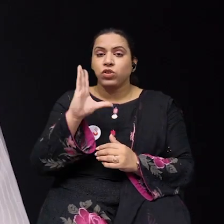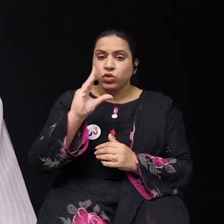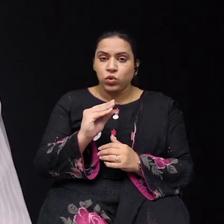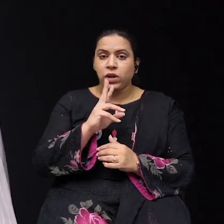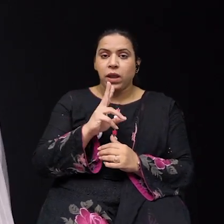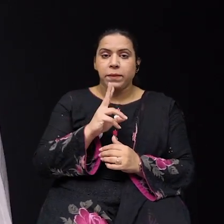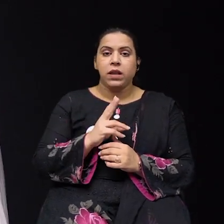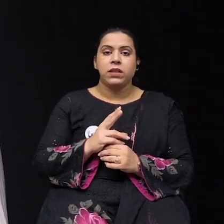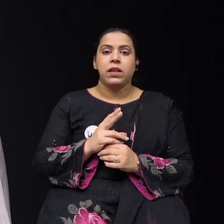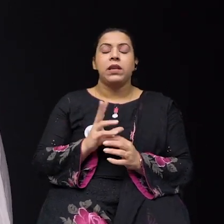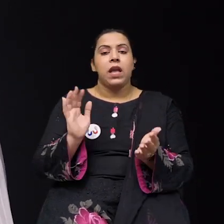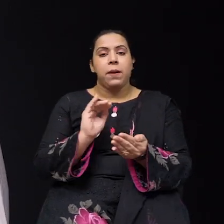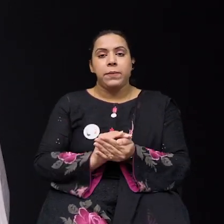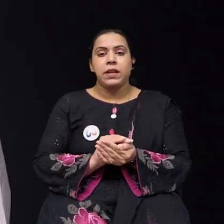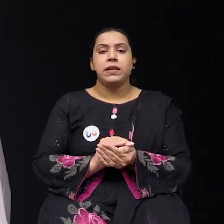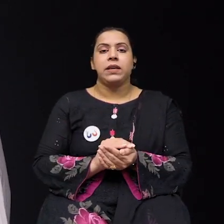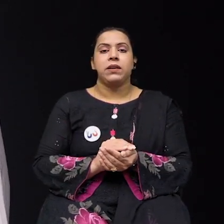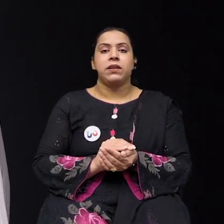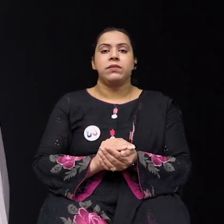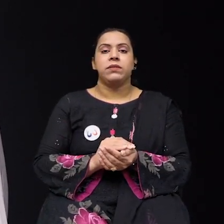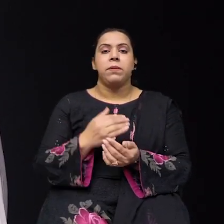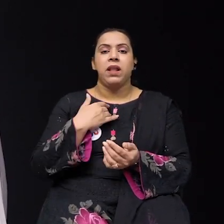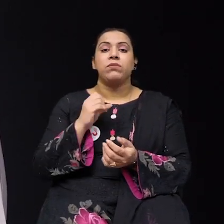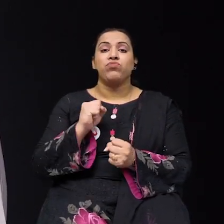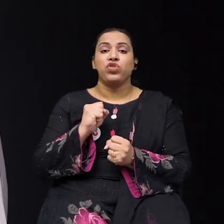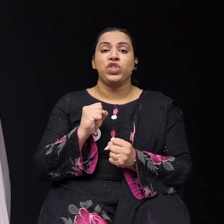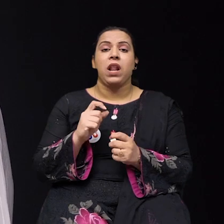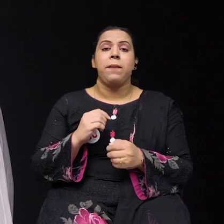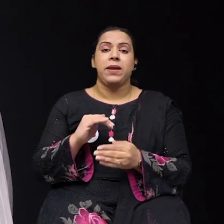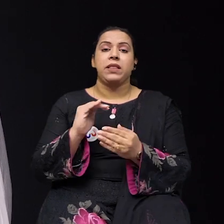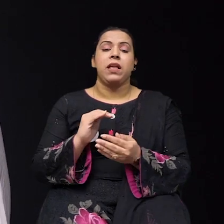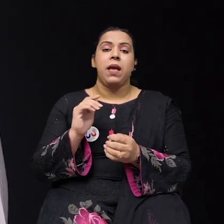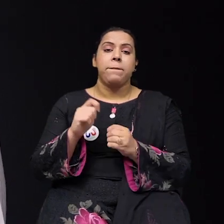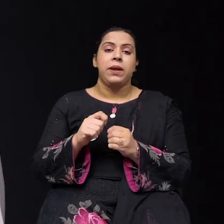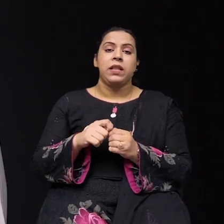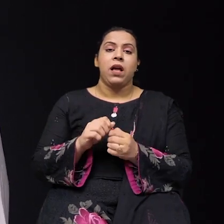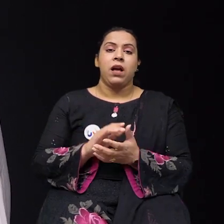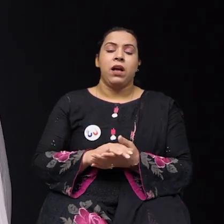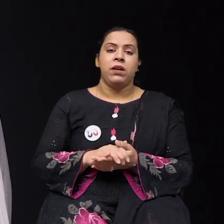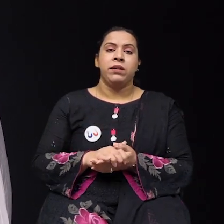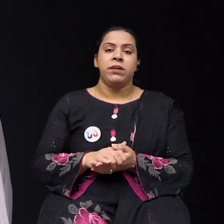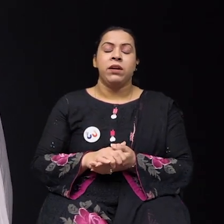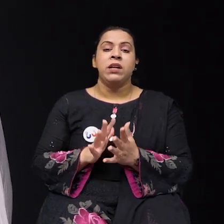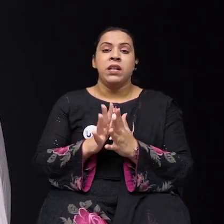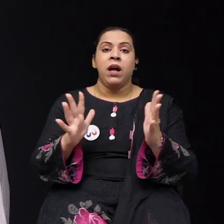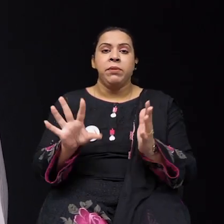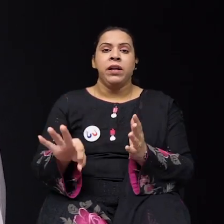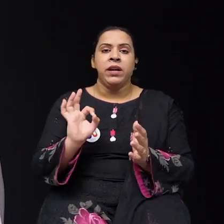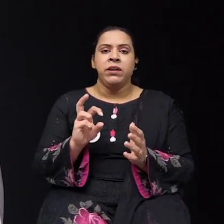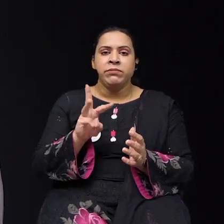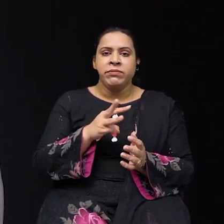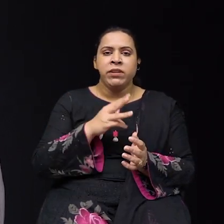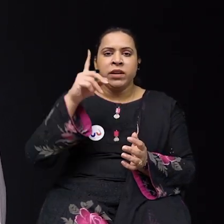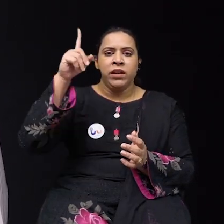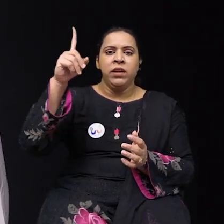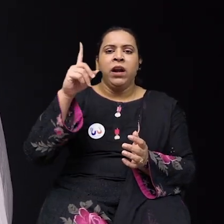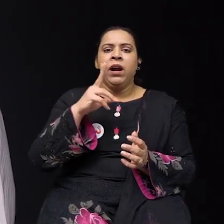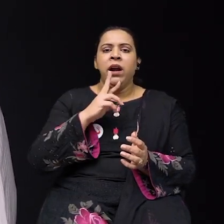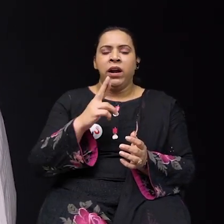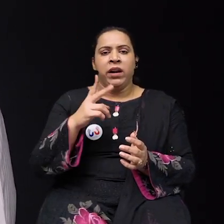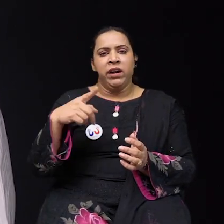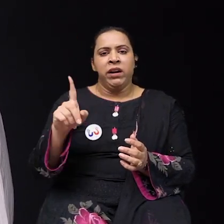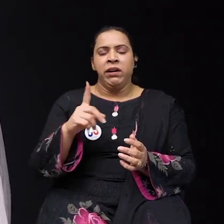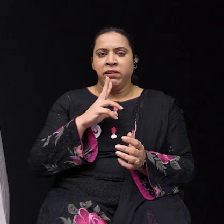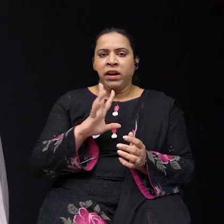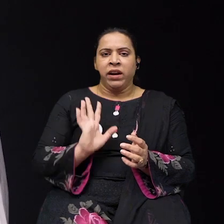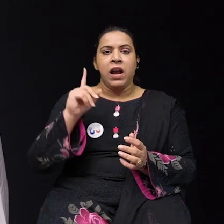باتیں ہیں، یہ مل کے ہمارے لیے ایک مشکل پیدا ہوتی ہے. لیکن ظاہر ہے سب سے زیادہ اہم چیز اللہ تعالیٰ کی رضا ہے.